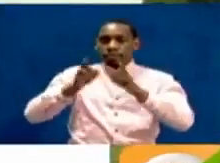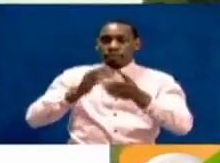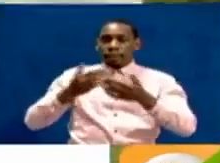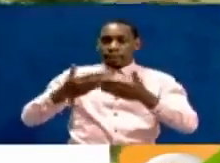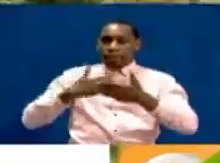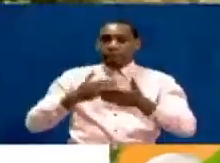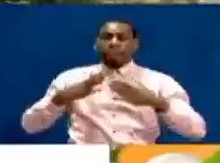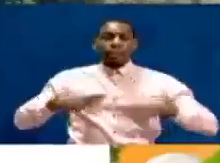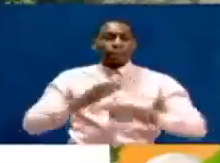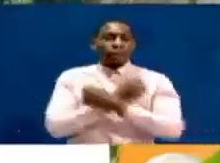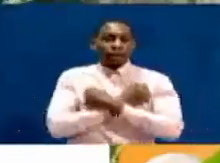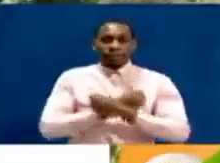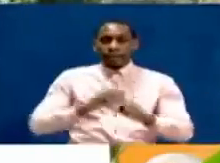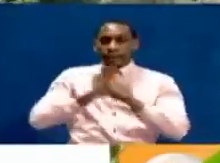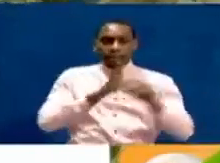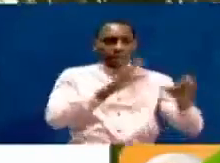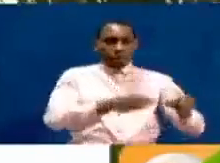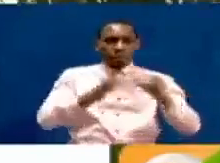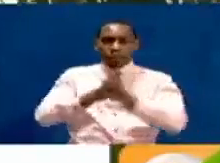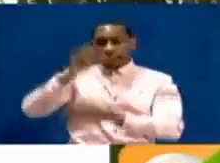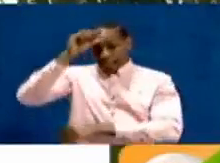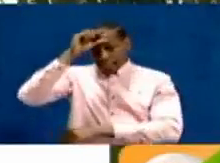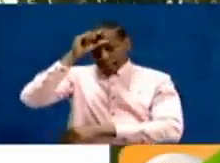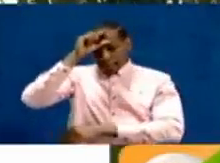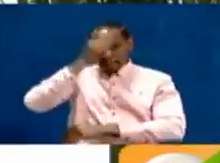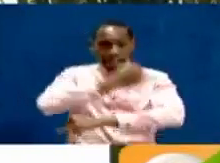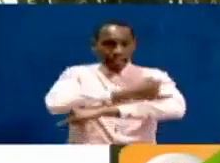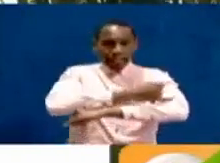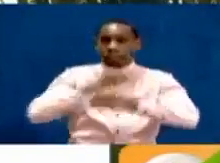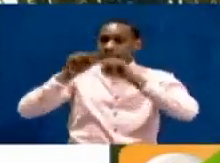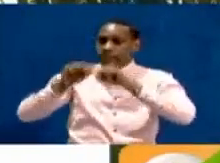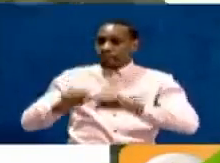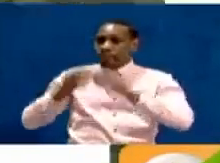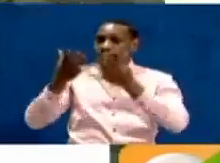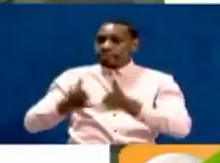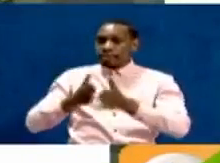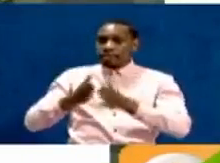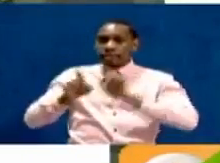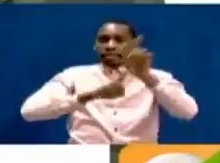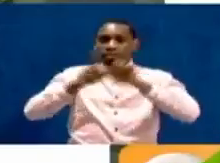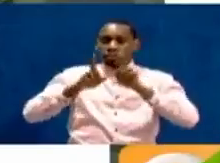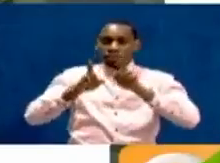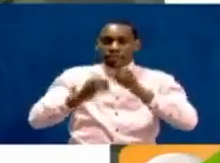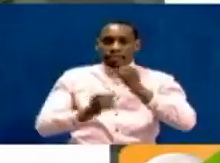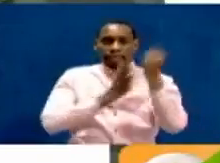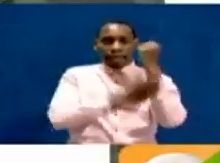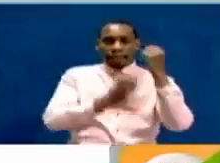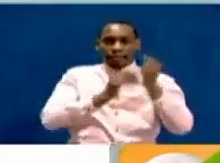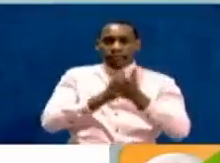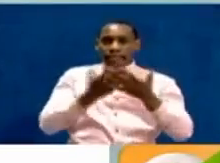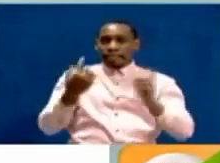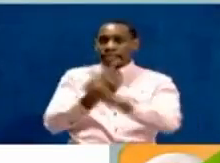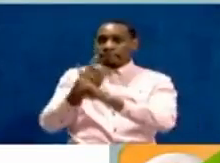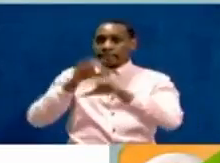hapo awali. Nyingi ya kampuni na mashirika za serikali yalitegemea sana usafirishaji wa mazao na bidhaa hadi masoko